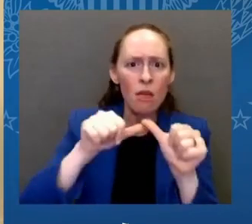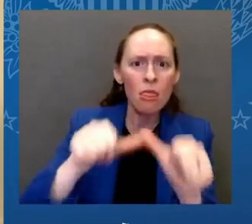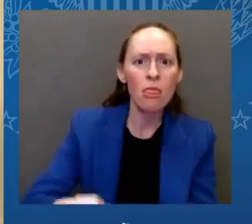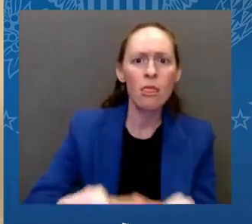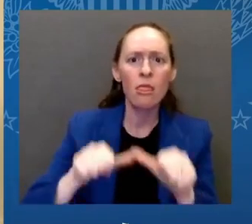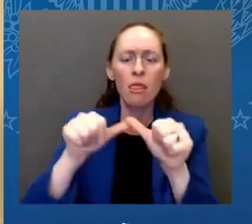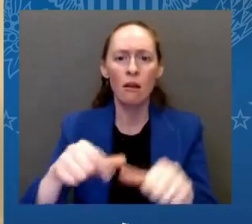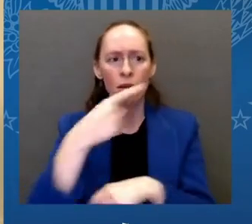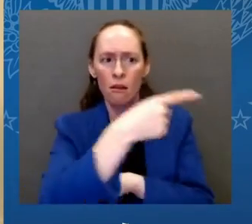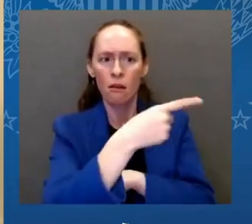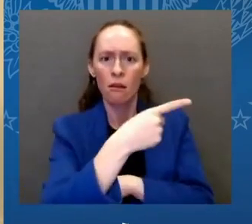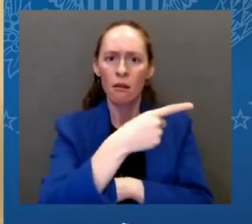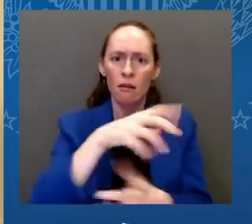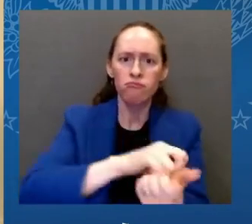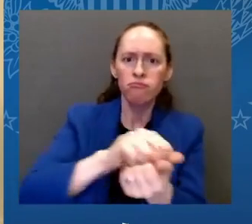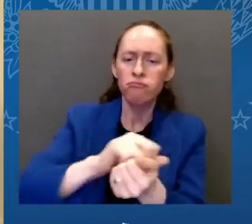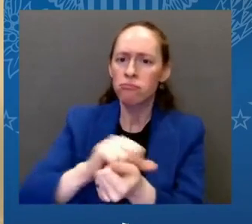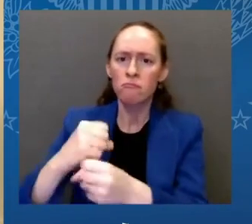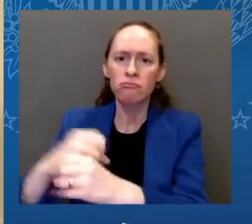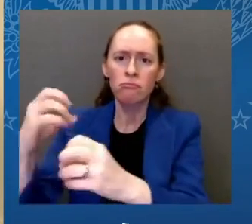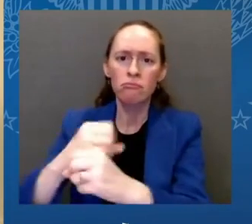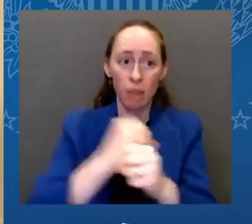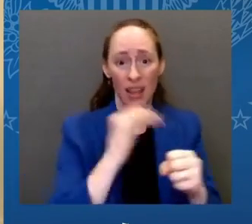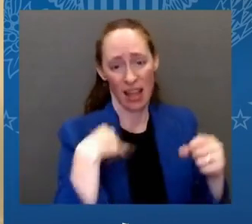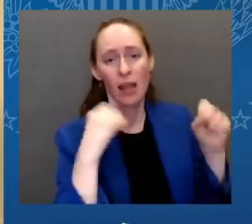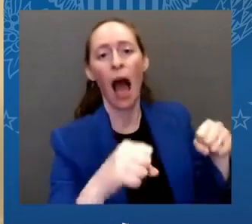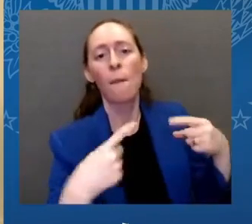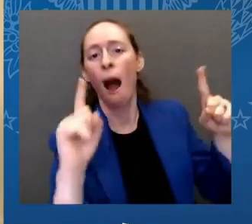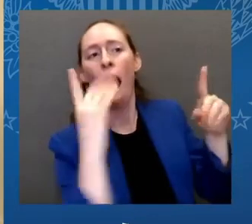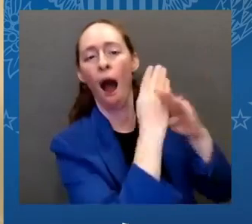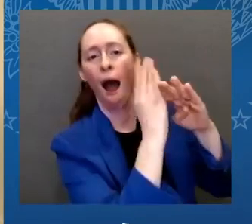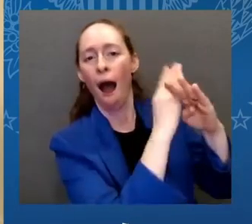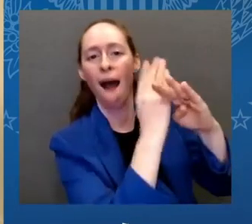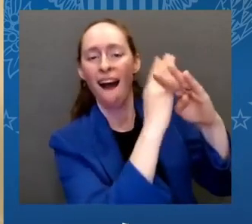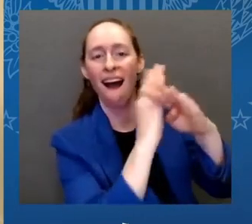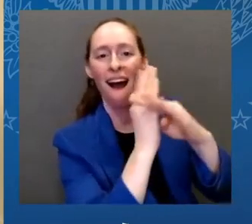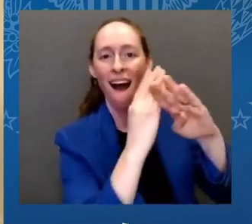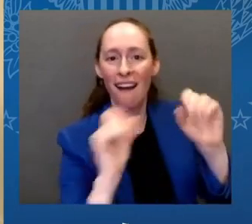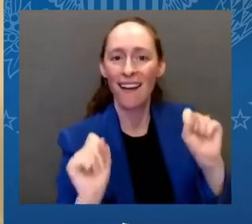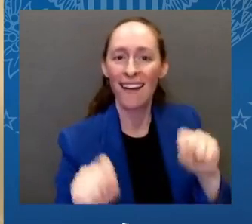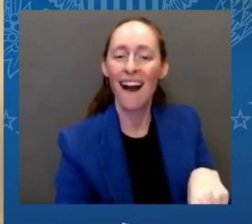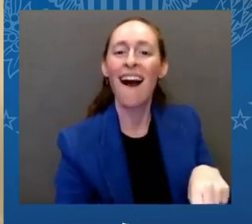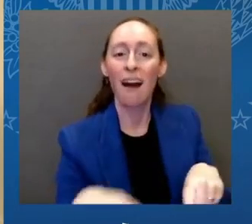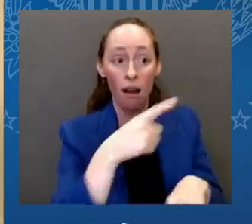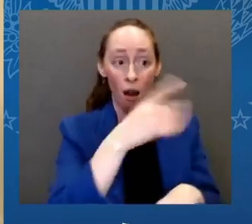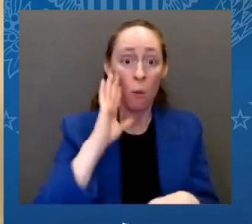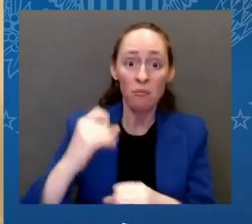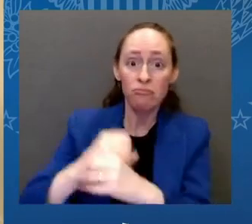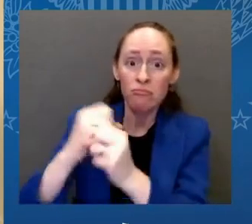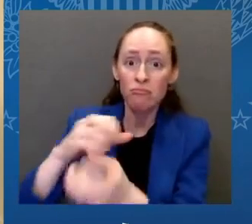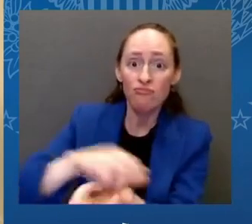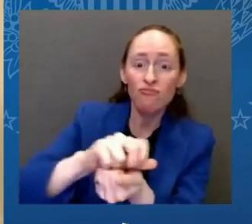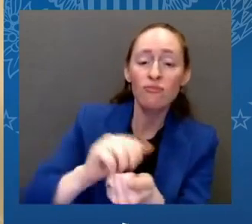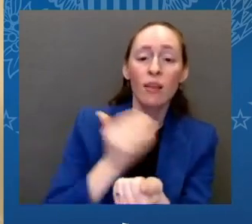людях. Дуже важливою частиною нашої розмови з паном президентом була координація подальших наших стратегічних кроків.